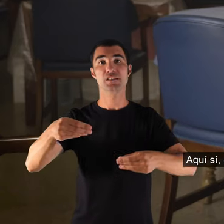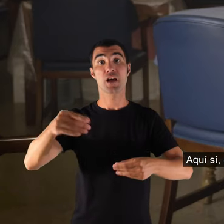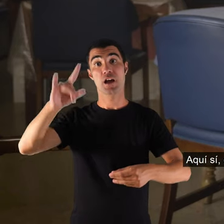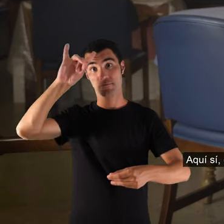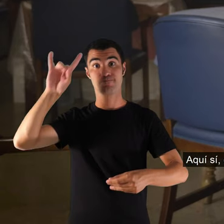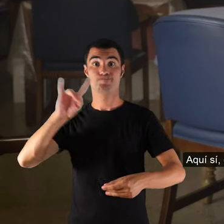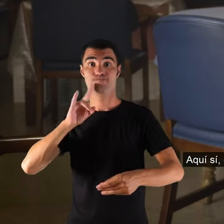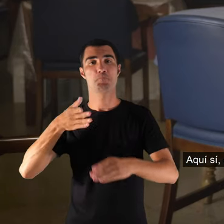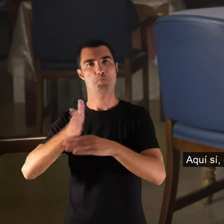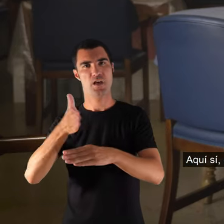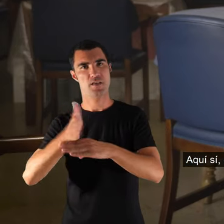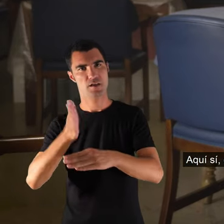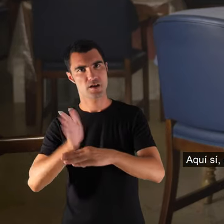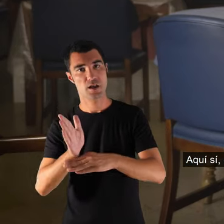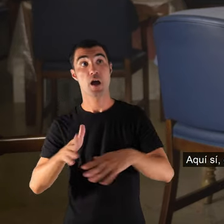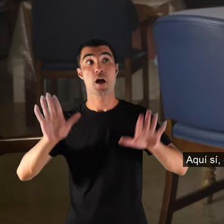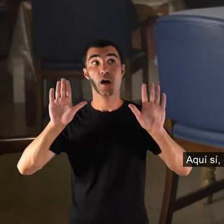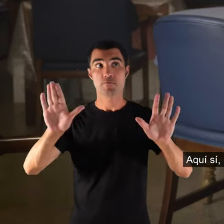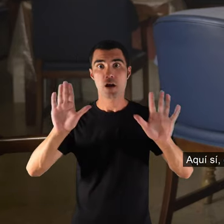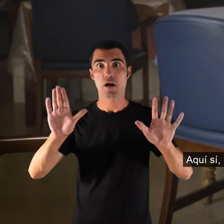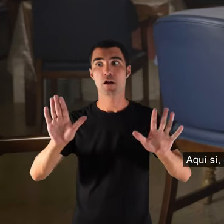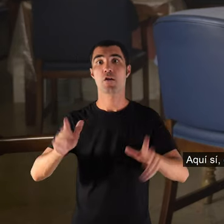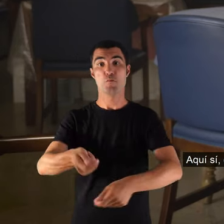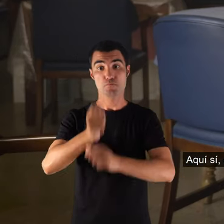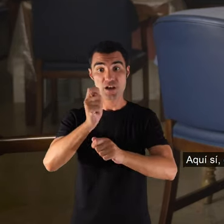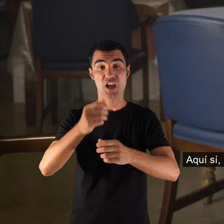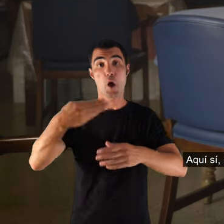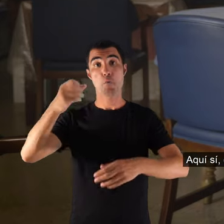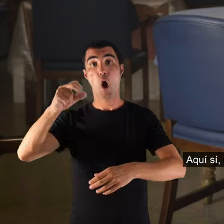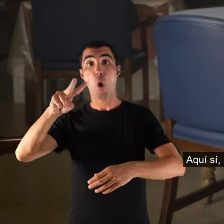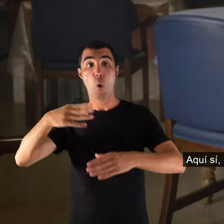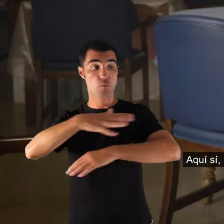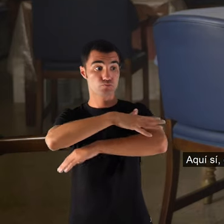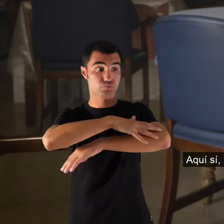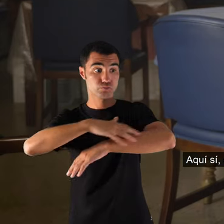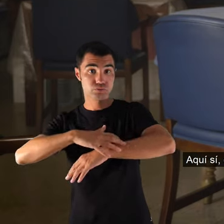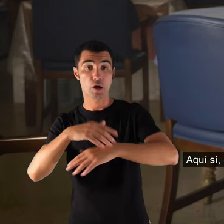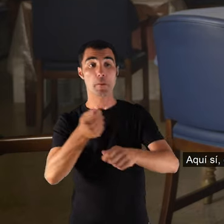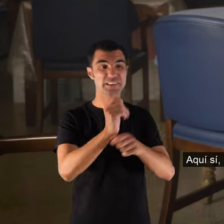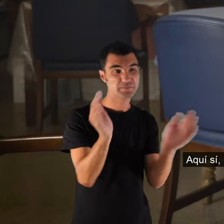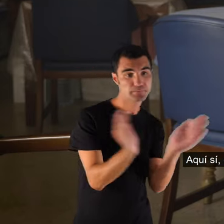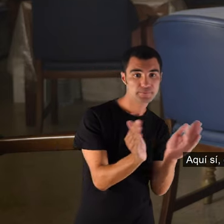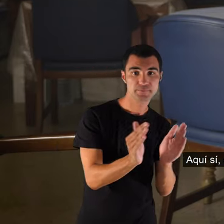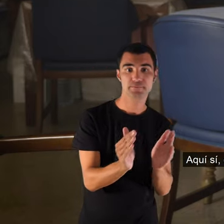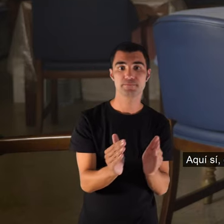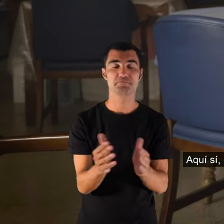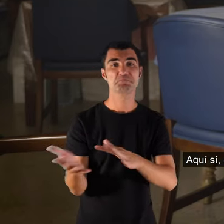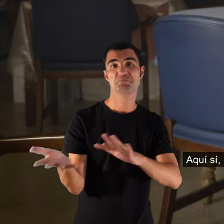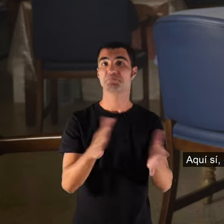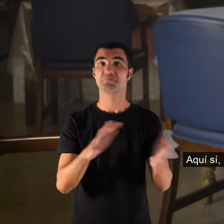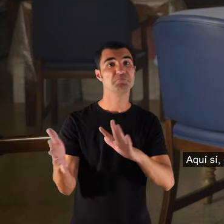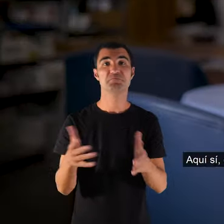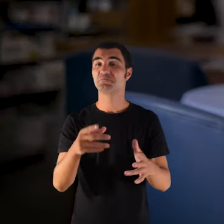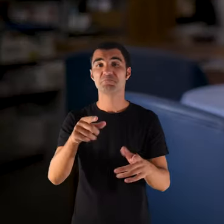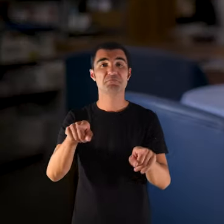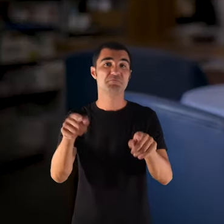madera. Però la pesca de bou i la pesca petita, poco más o menos el